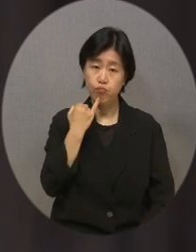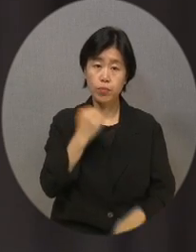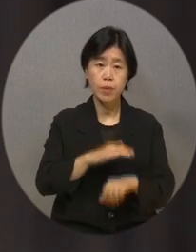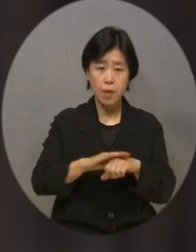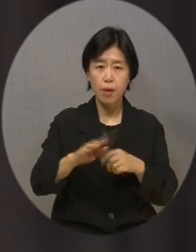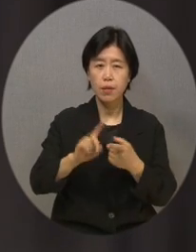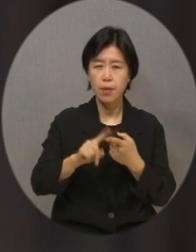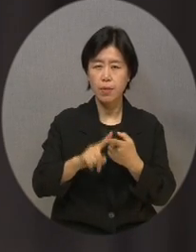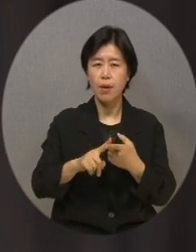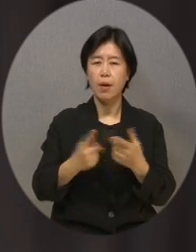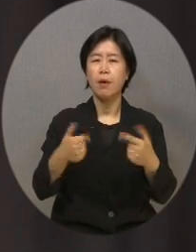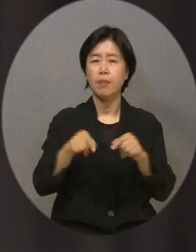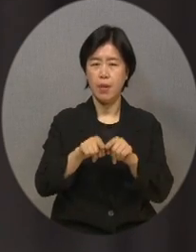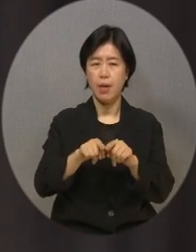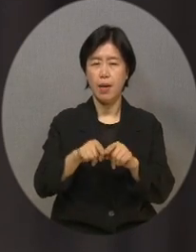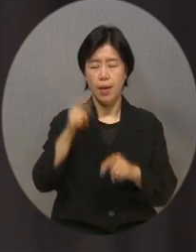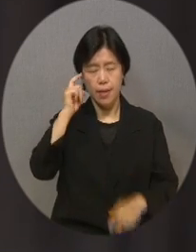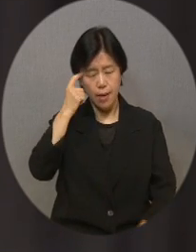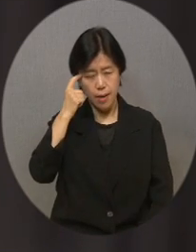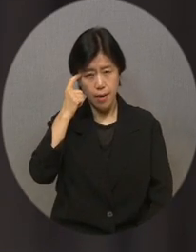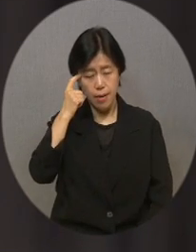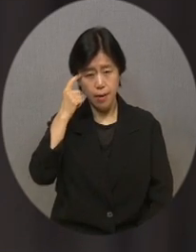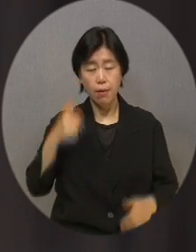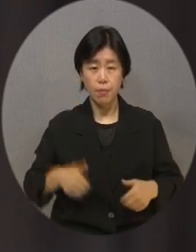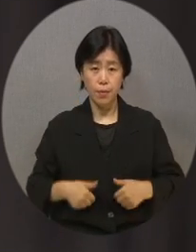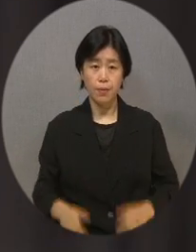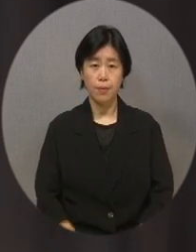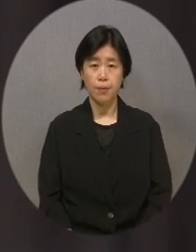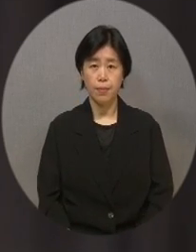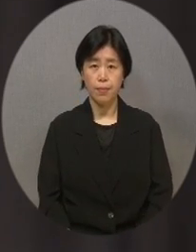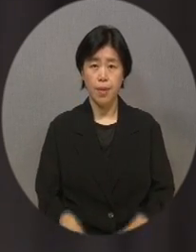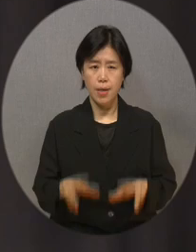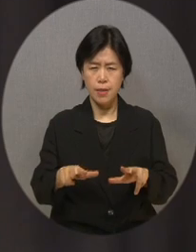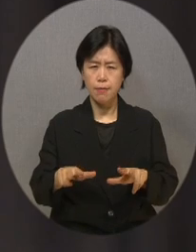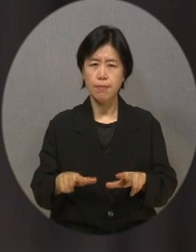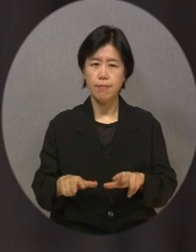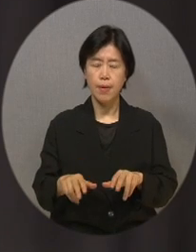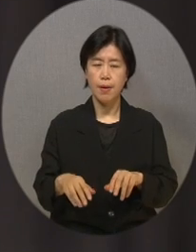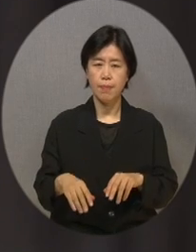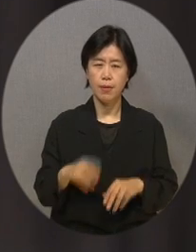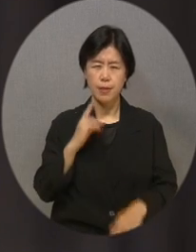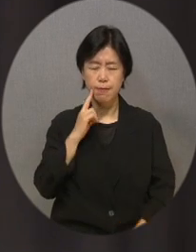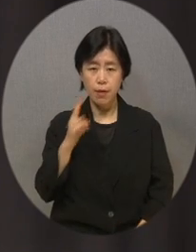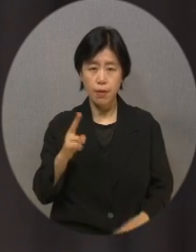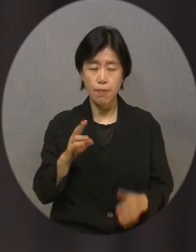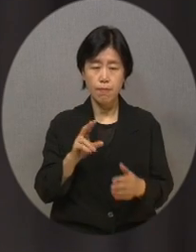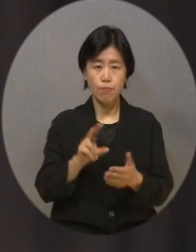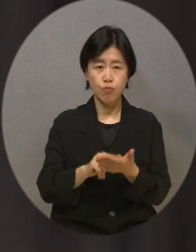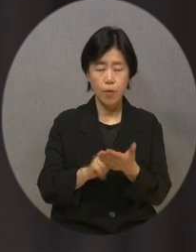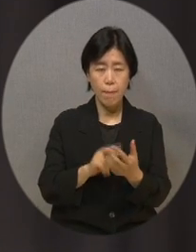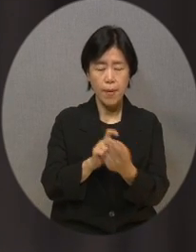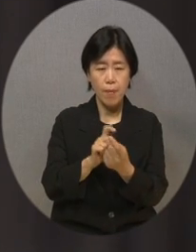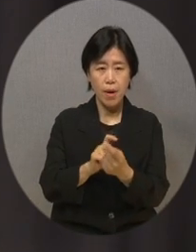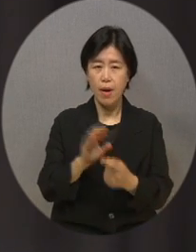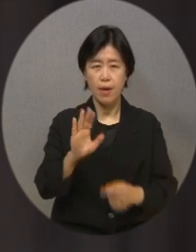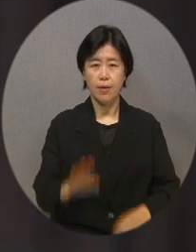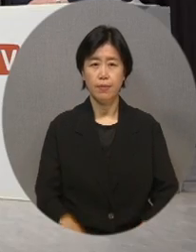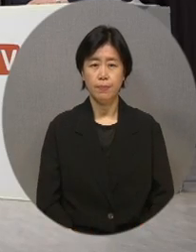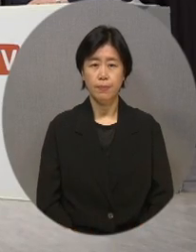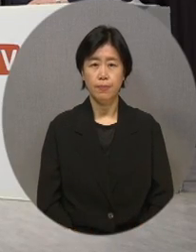보완에 돼야 될 부분은 있지만 막 지금 당장 막 심각하고 뭐 이런 것은 아니다 이런 말씀 먼저 드리고 싶고요. 경기 북부